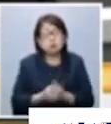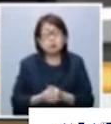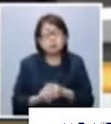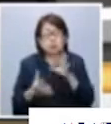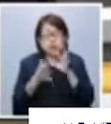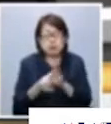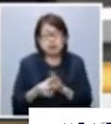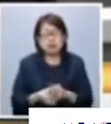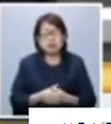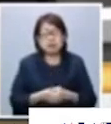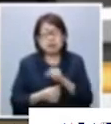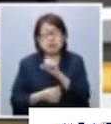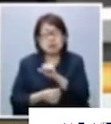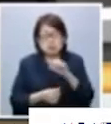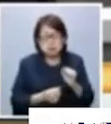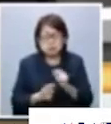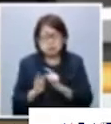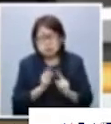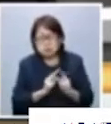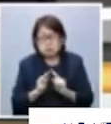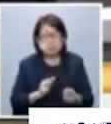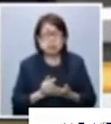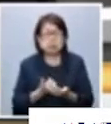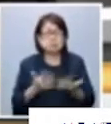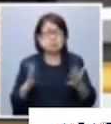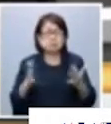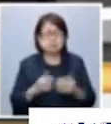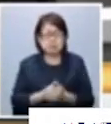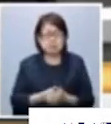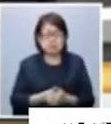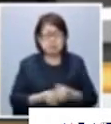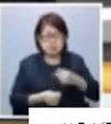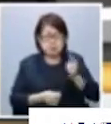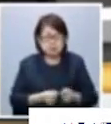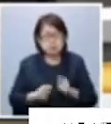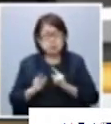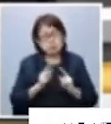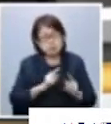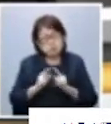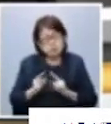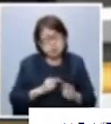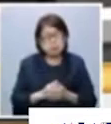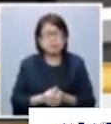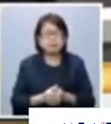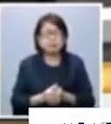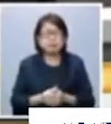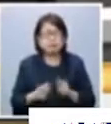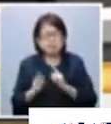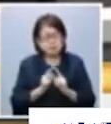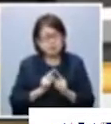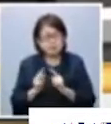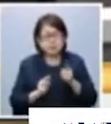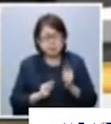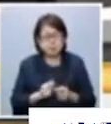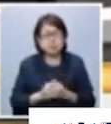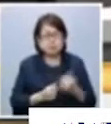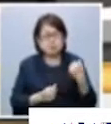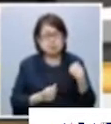ถูกตัดตอนออกไปแทนที่พวกเราจะมีปฏิสัมพันธ์มีการสื่อสารกันน